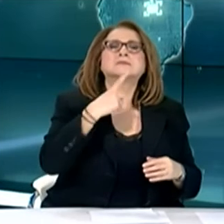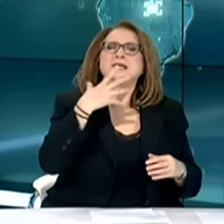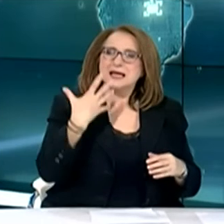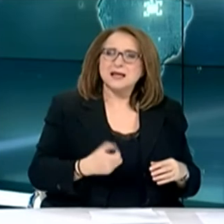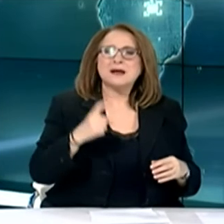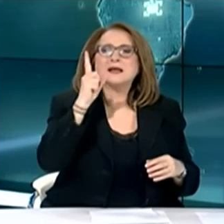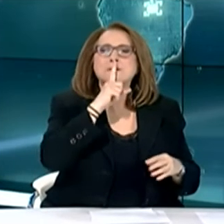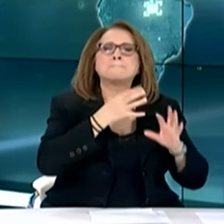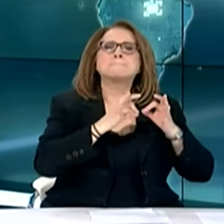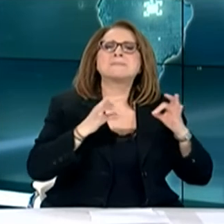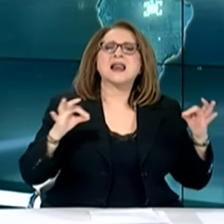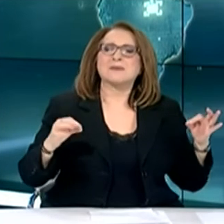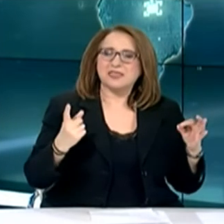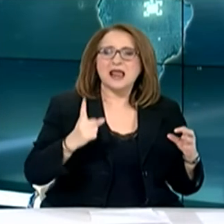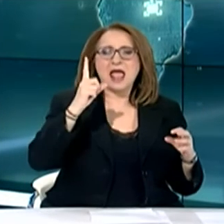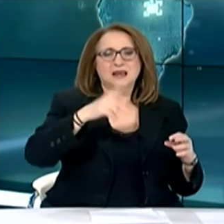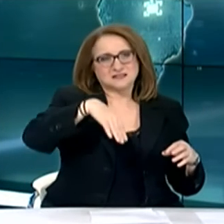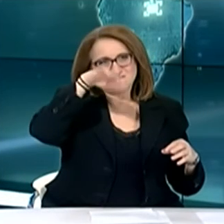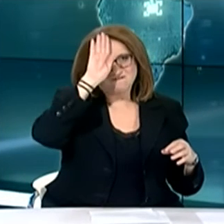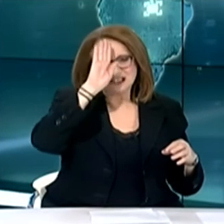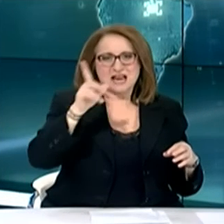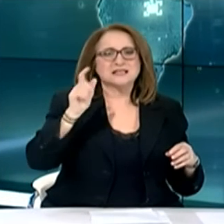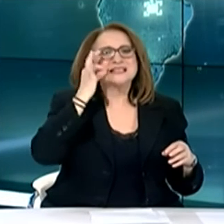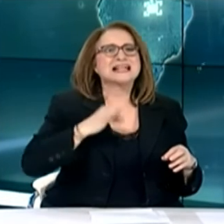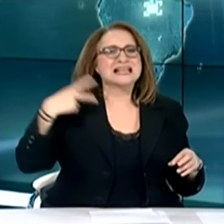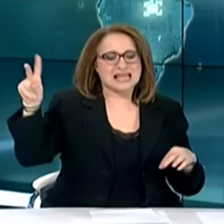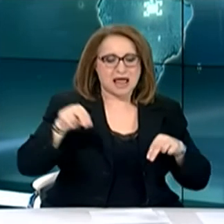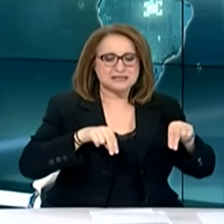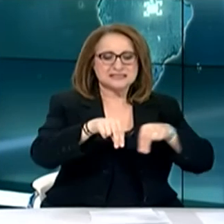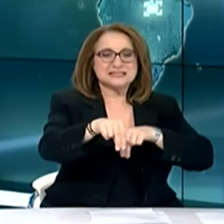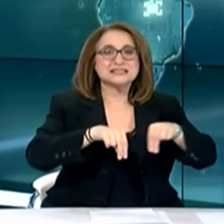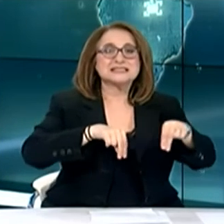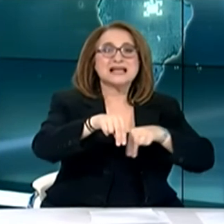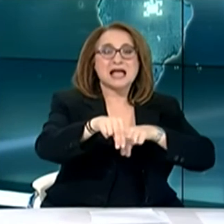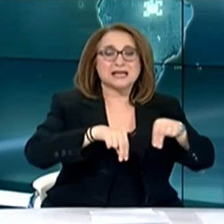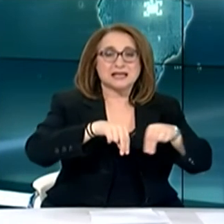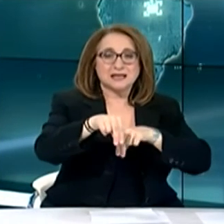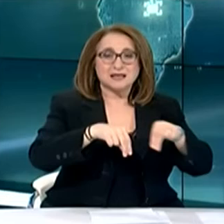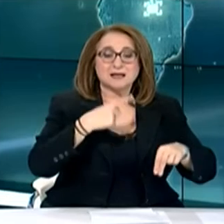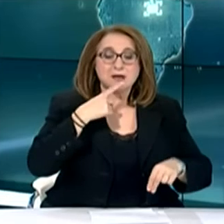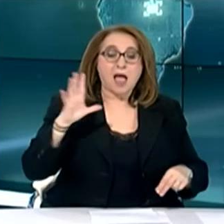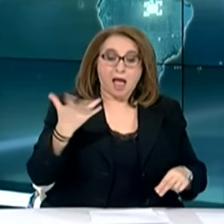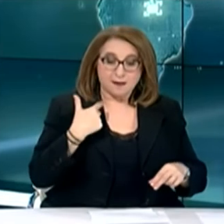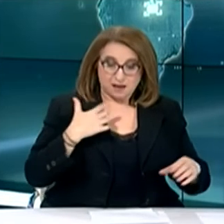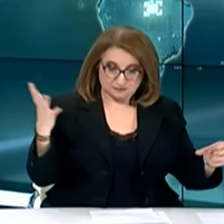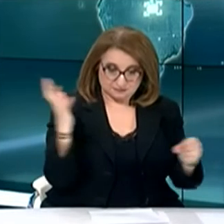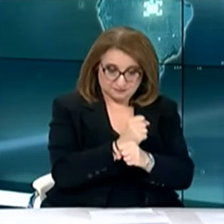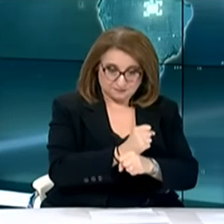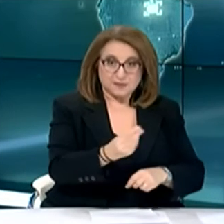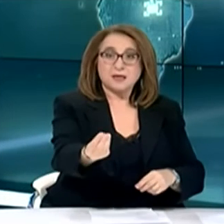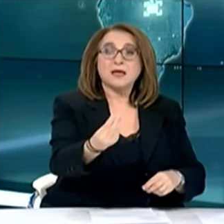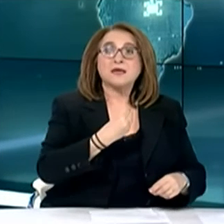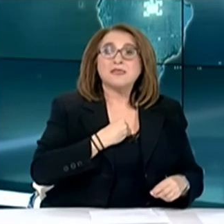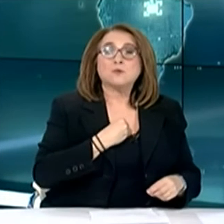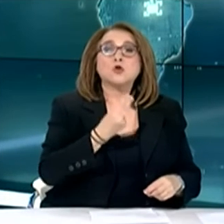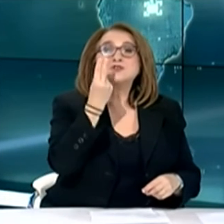είπε: θα μου δίνεις για κάθε, αν σε νικήσω για κάθε τετράγωνο, δύο επί κόκκους ρύζι. Και όταν έφτασε και έχασε ο βασιλιάς, είδε ότι δεν τον